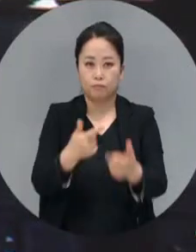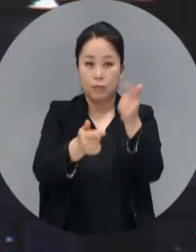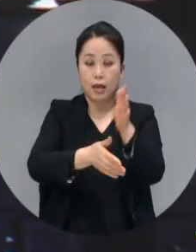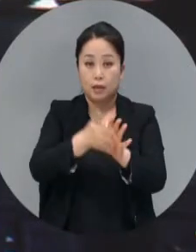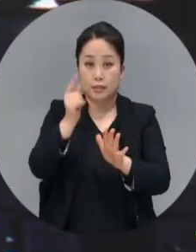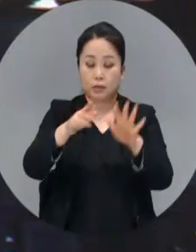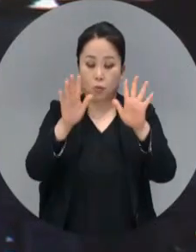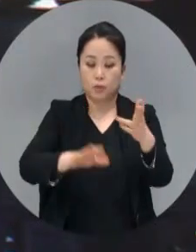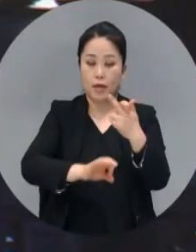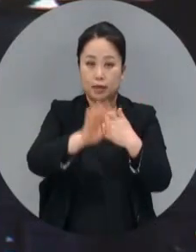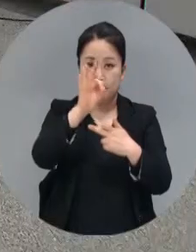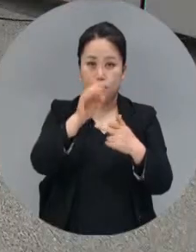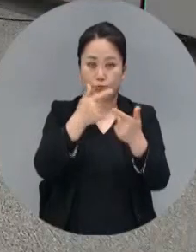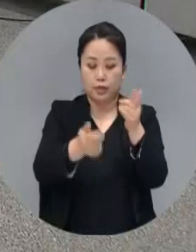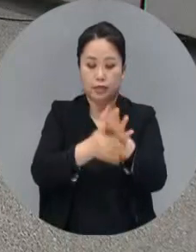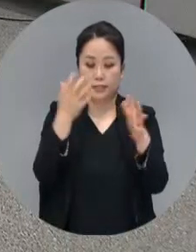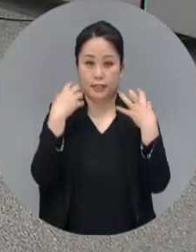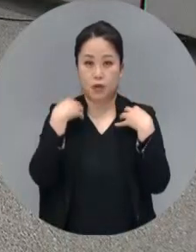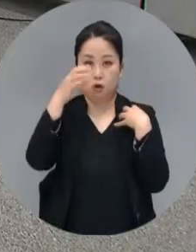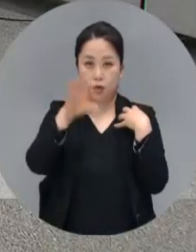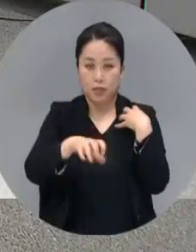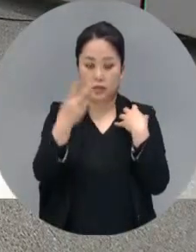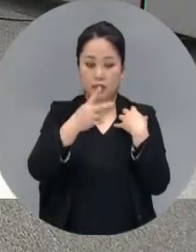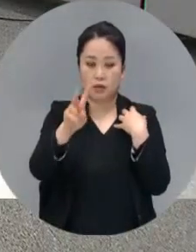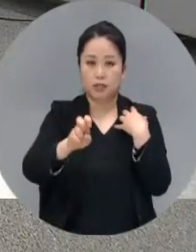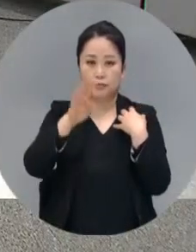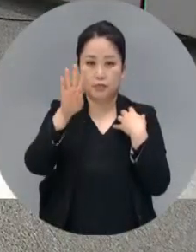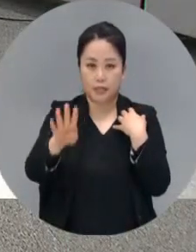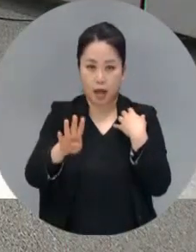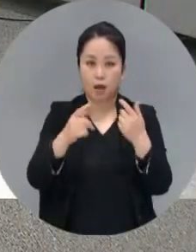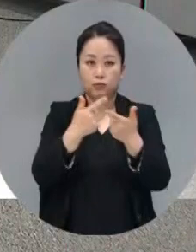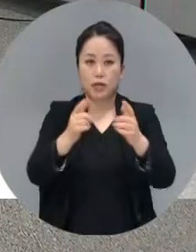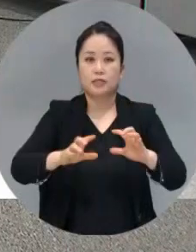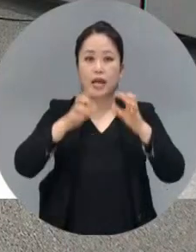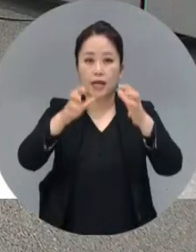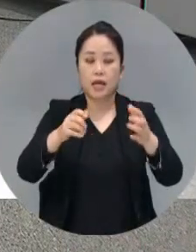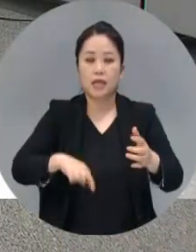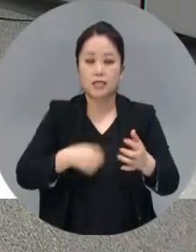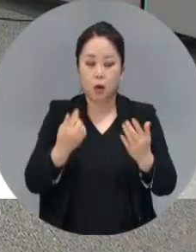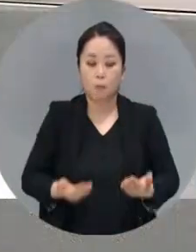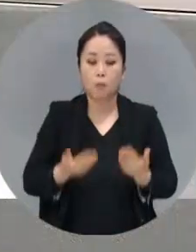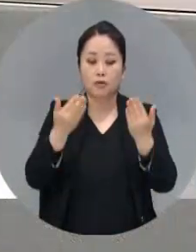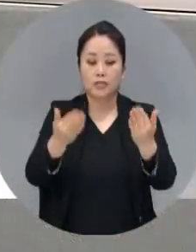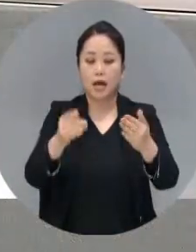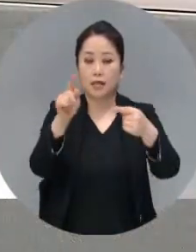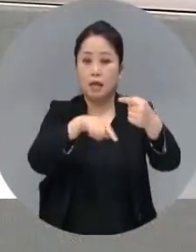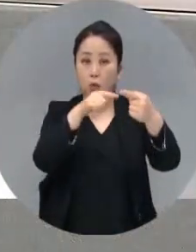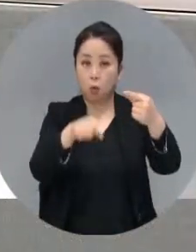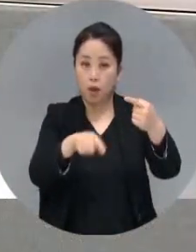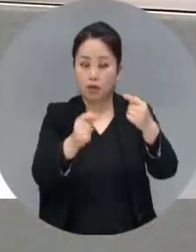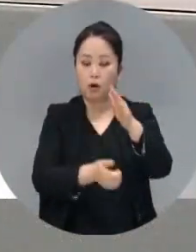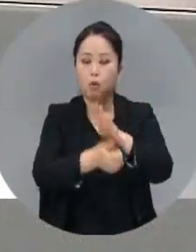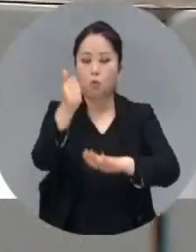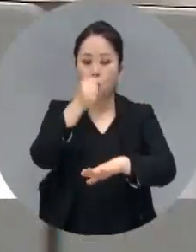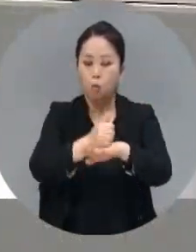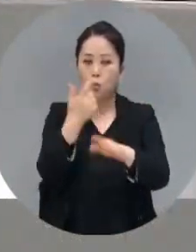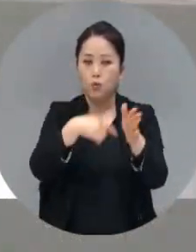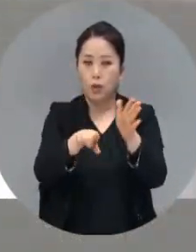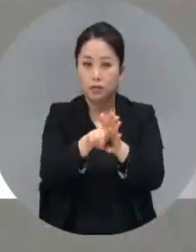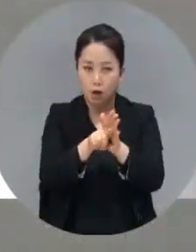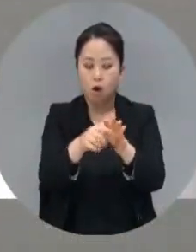부산시는 오늘 오전 부산시청에서 2024 부산 세계 자원 봉사 대회 성공 개체를 위한 조직위원회